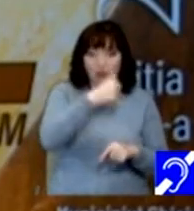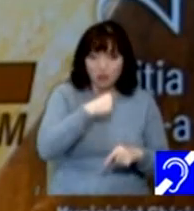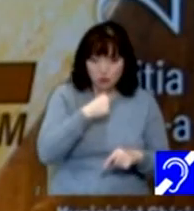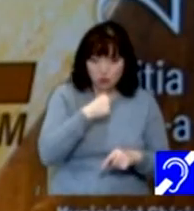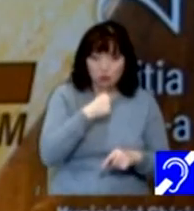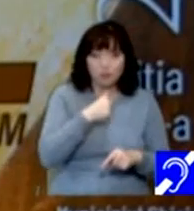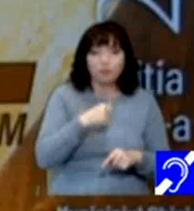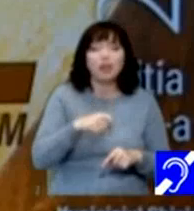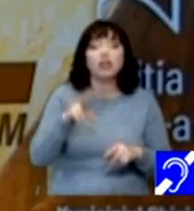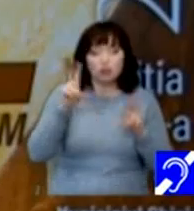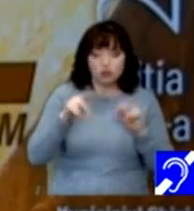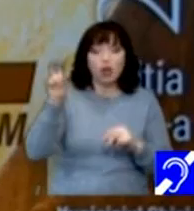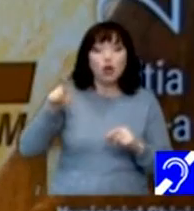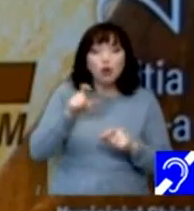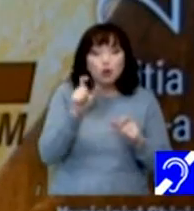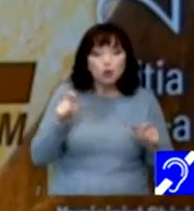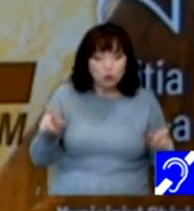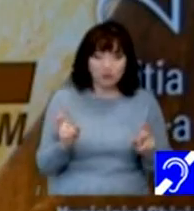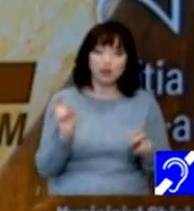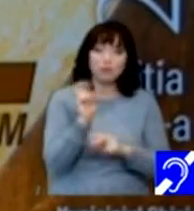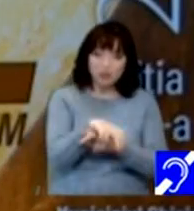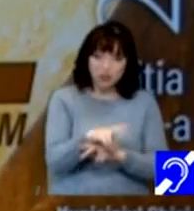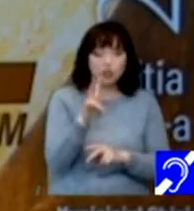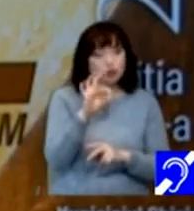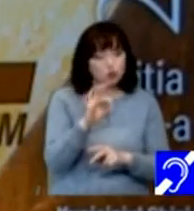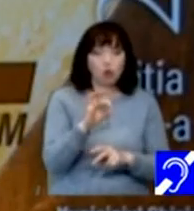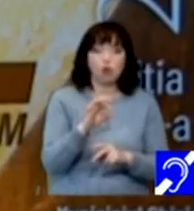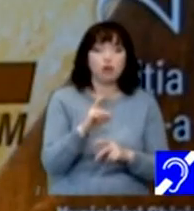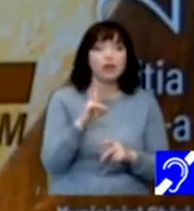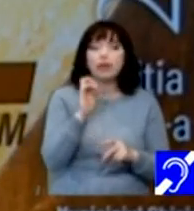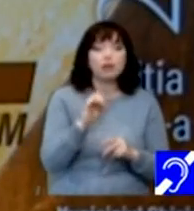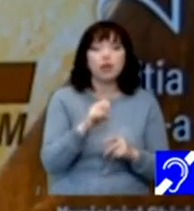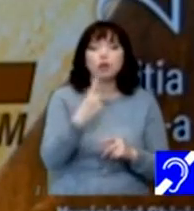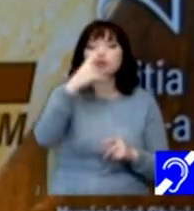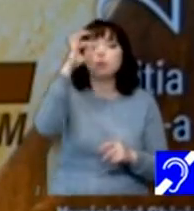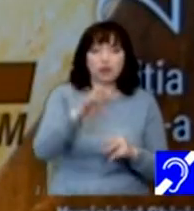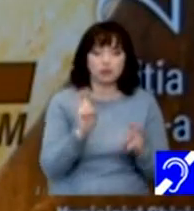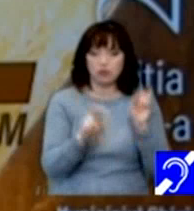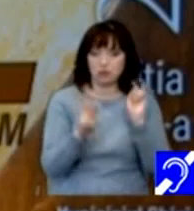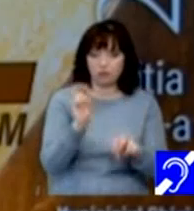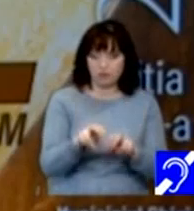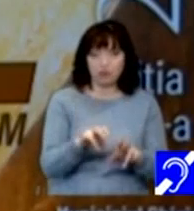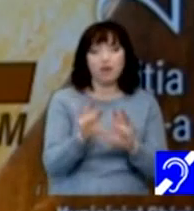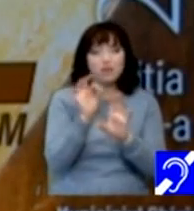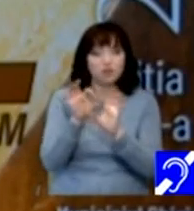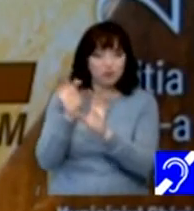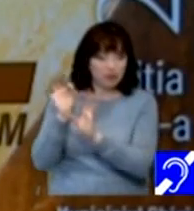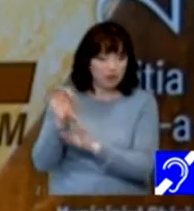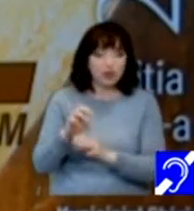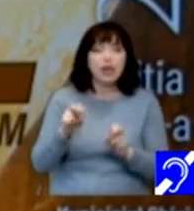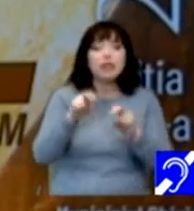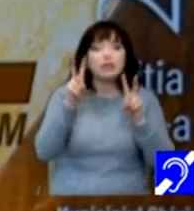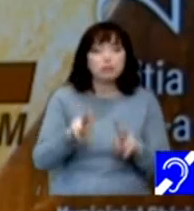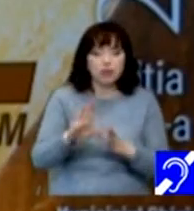loc cu prezență fizică, însă cu un număr limitat de persoane. Între invitații speciale de astăzi